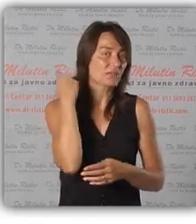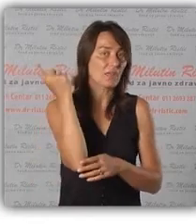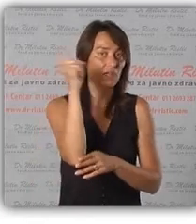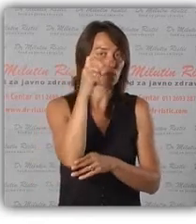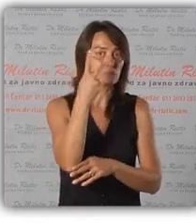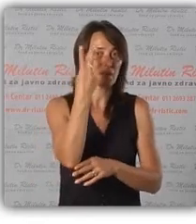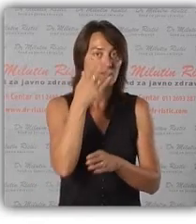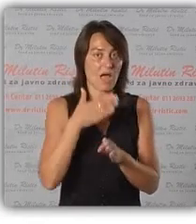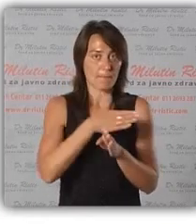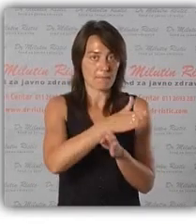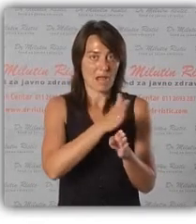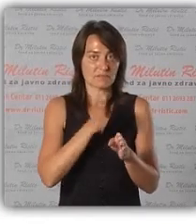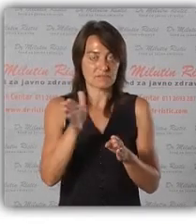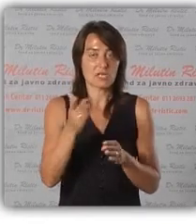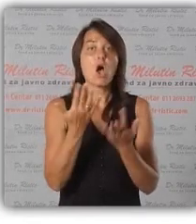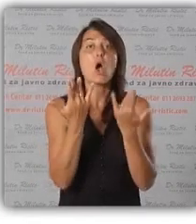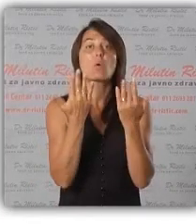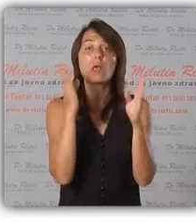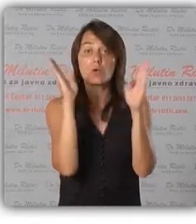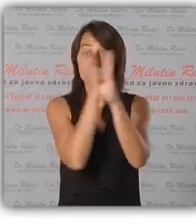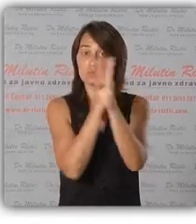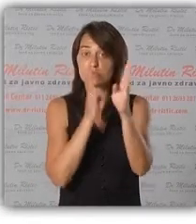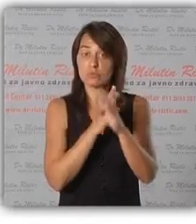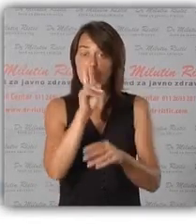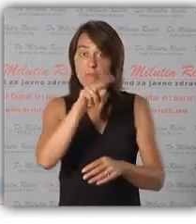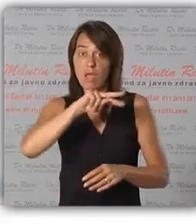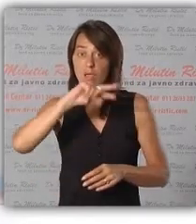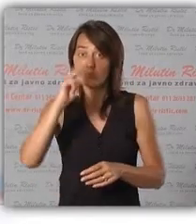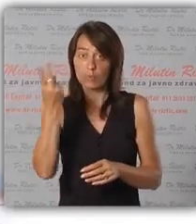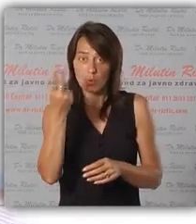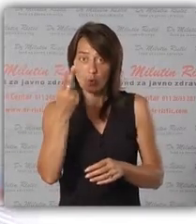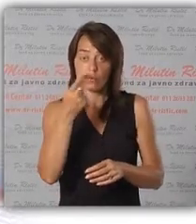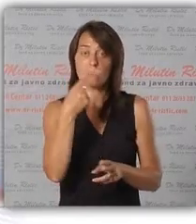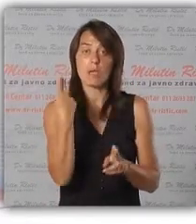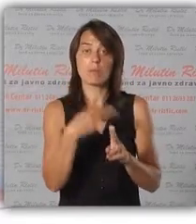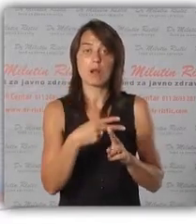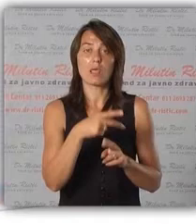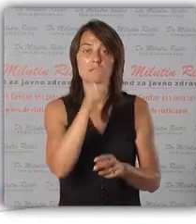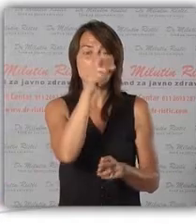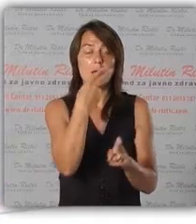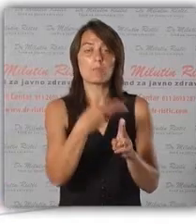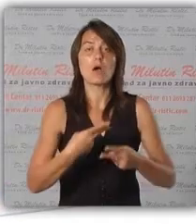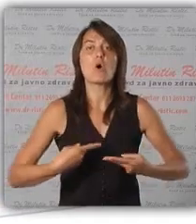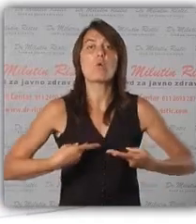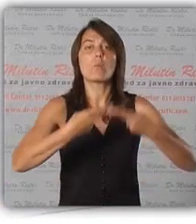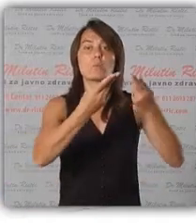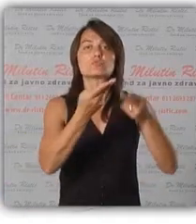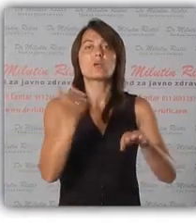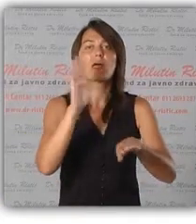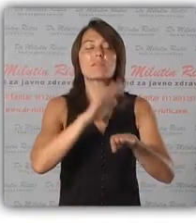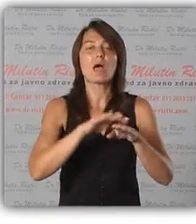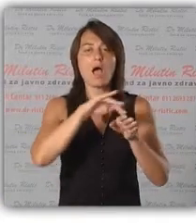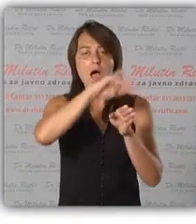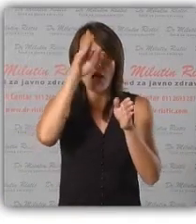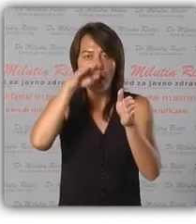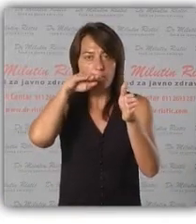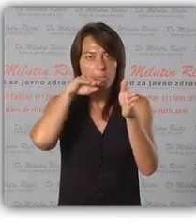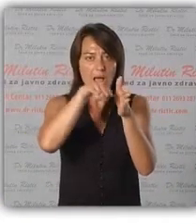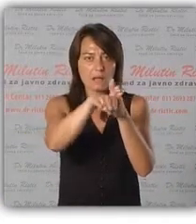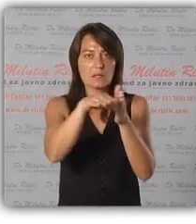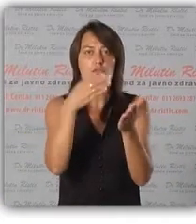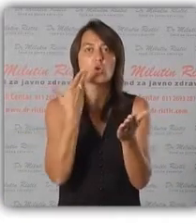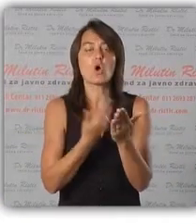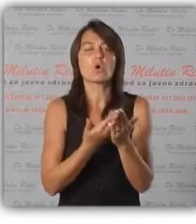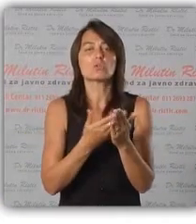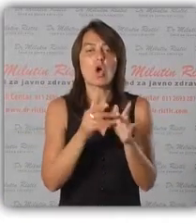rengenski snimak vratne kičme u dva pravca, a ukoliko se sumnja da postoji neka druga etiologija, pacijent se upućuje na